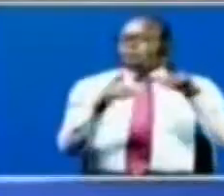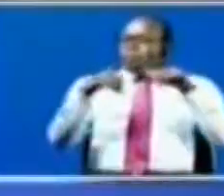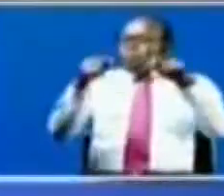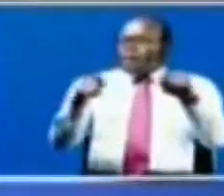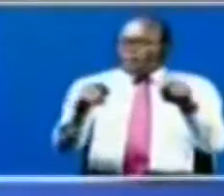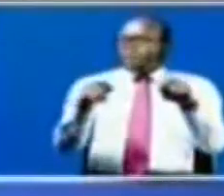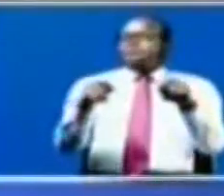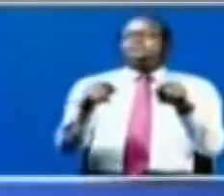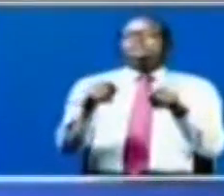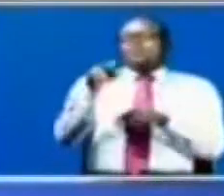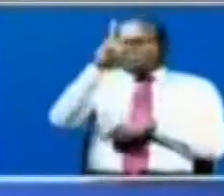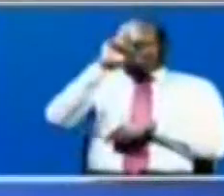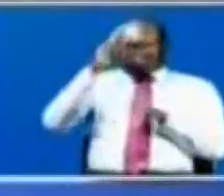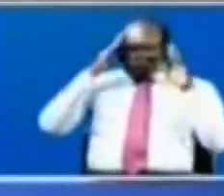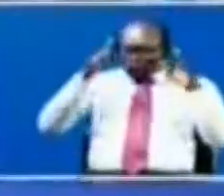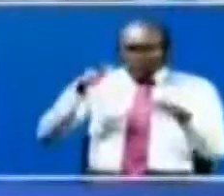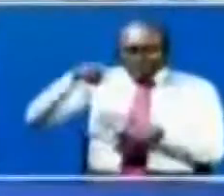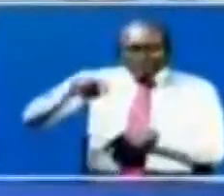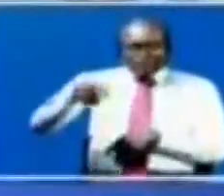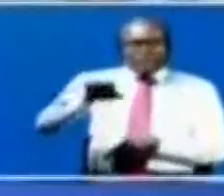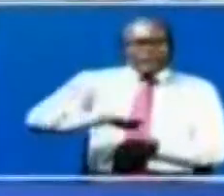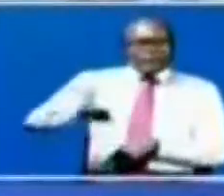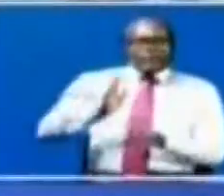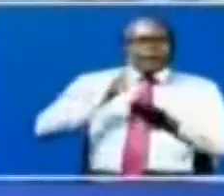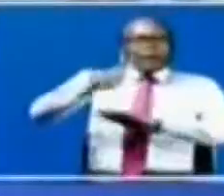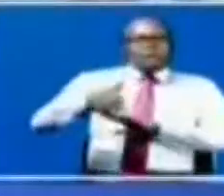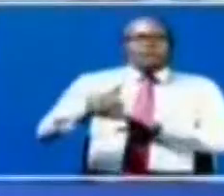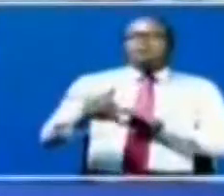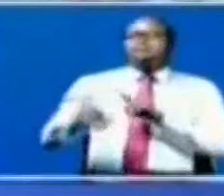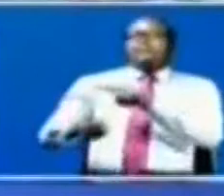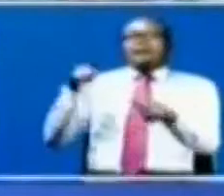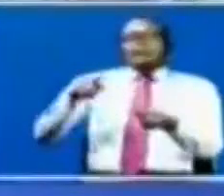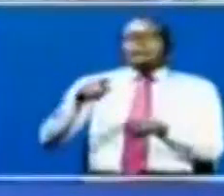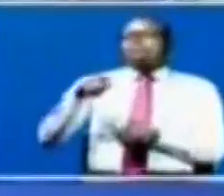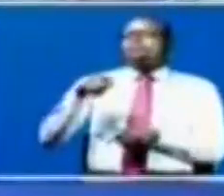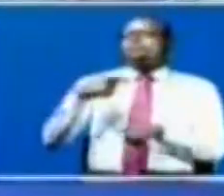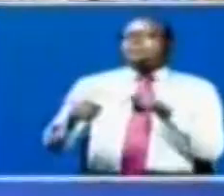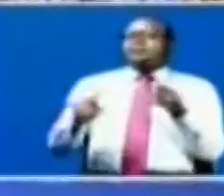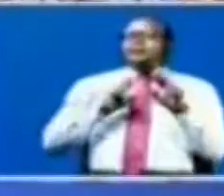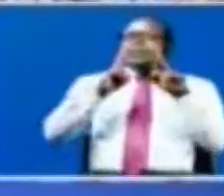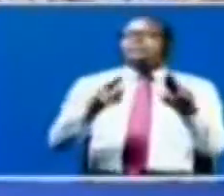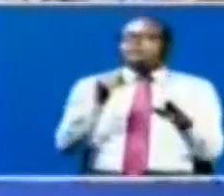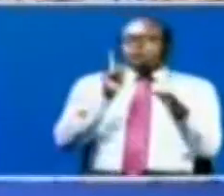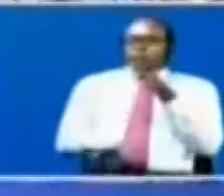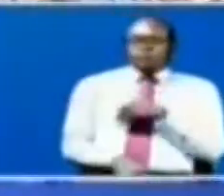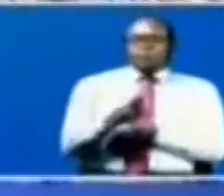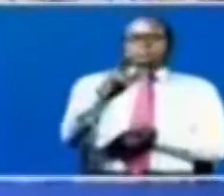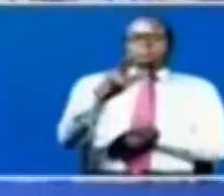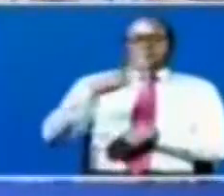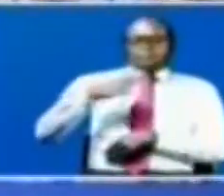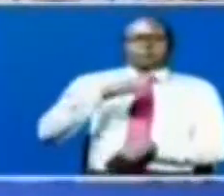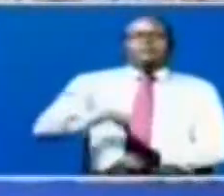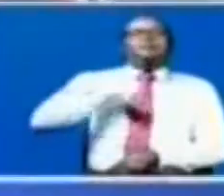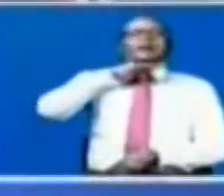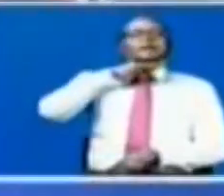polisi wameelekeza macho yao katika mtaa huu kupitia doria na misako, ila takwimu zinaonyesha kuwa watu wanne wamepoteza maisha